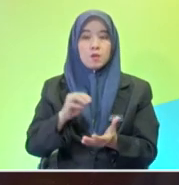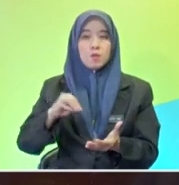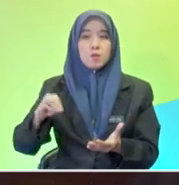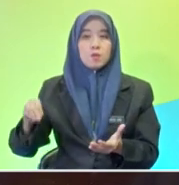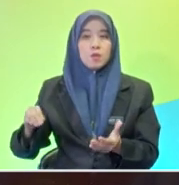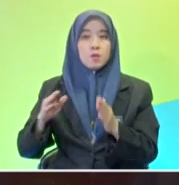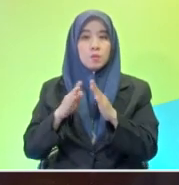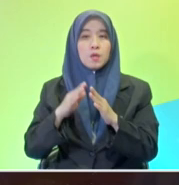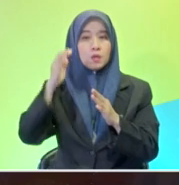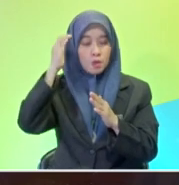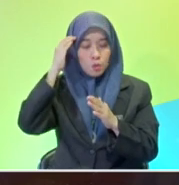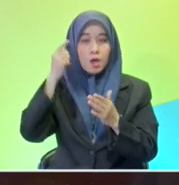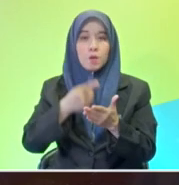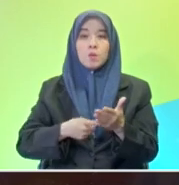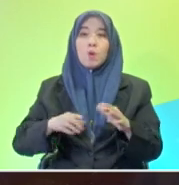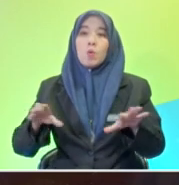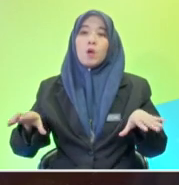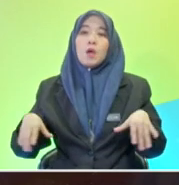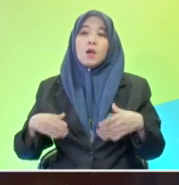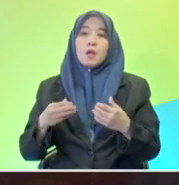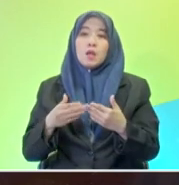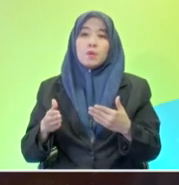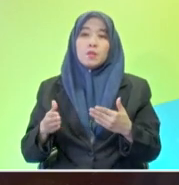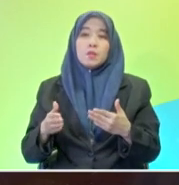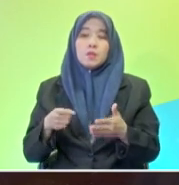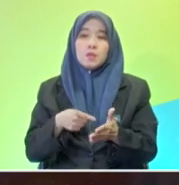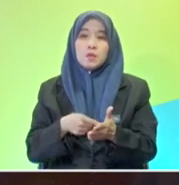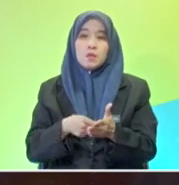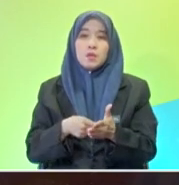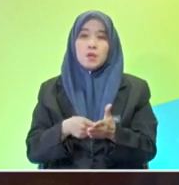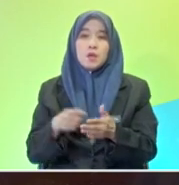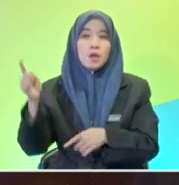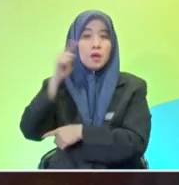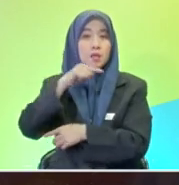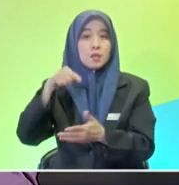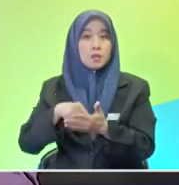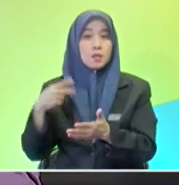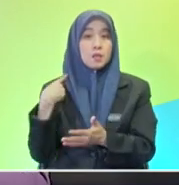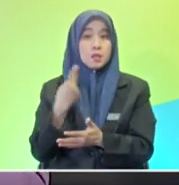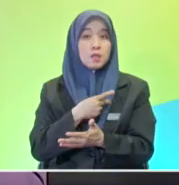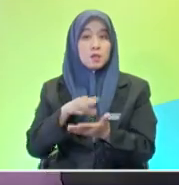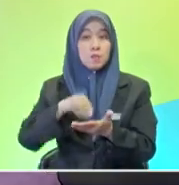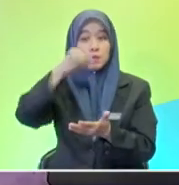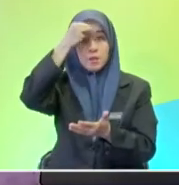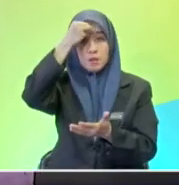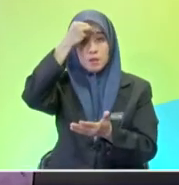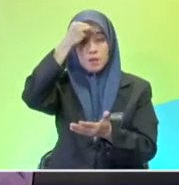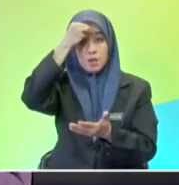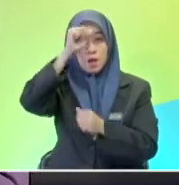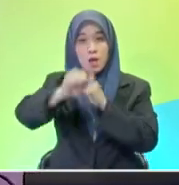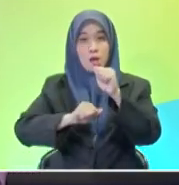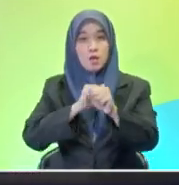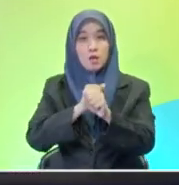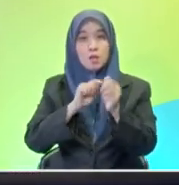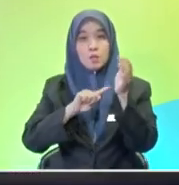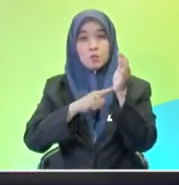dah tahu apa dia nak buat lepas ni kan dia dah tengok tak sabar ni ah jadi hari ini kita dah belajar tentang er alam semulaj jadi okey